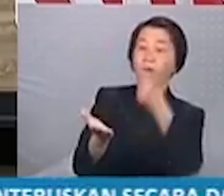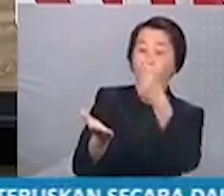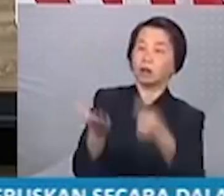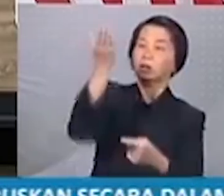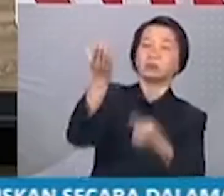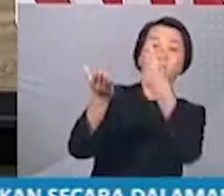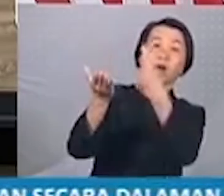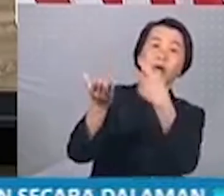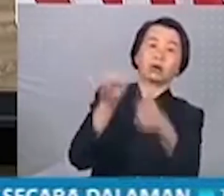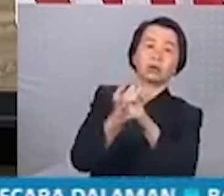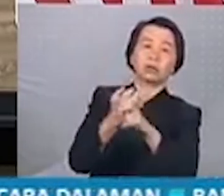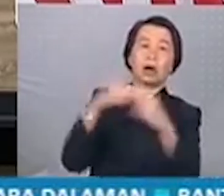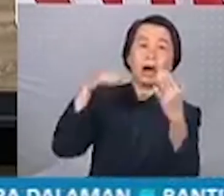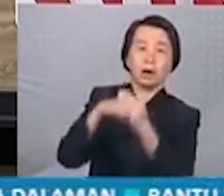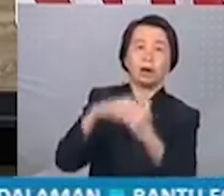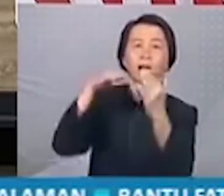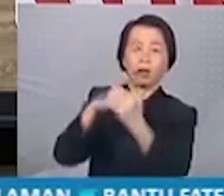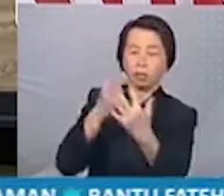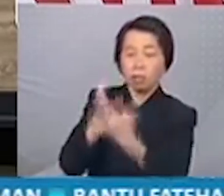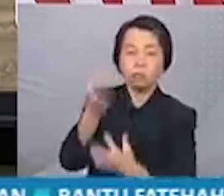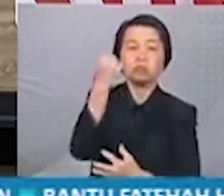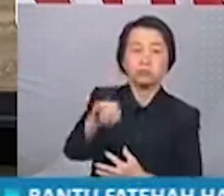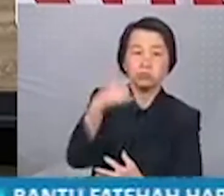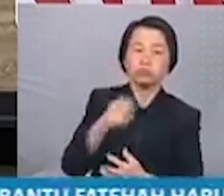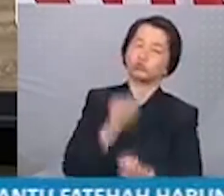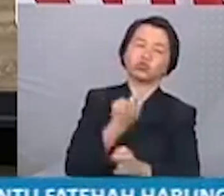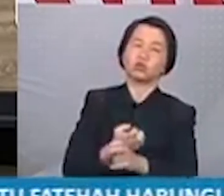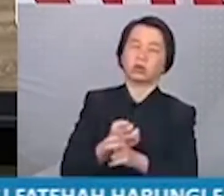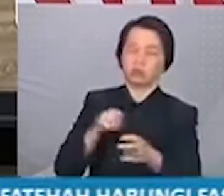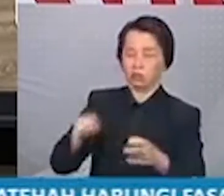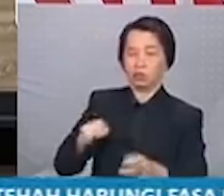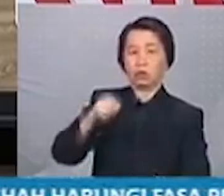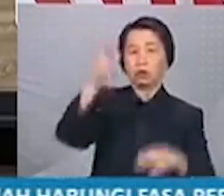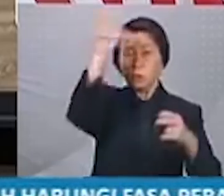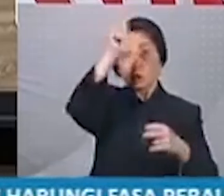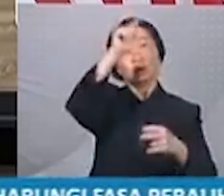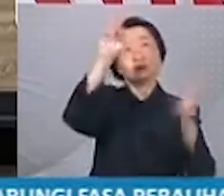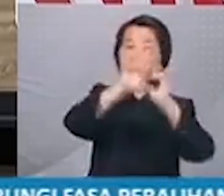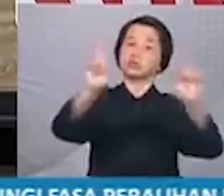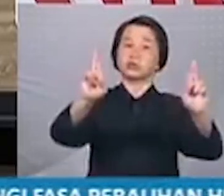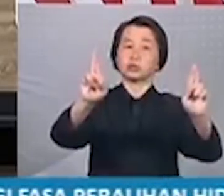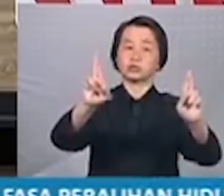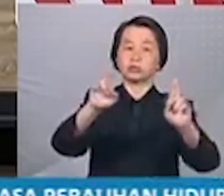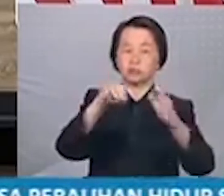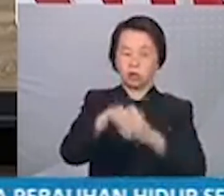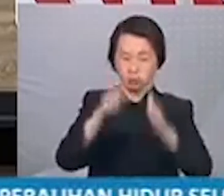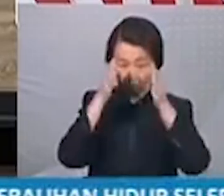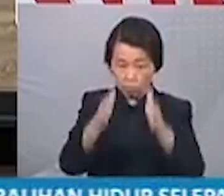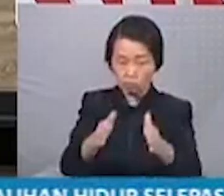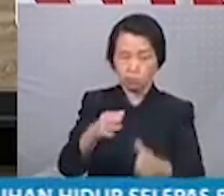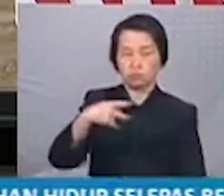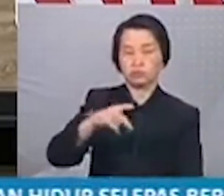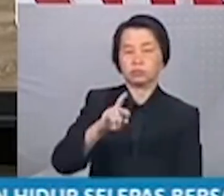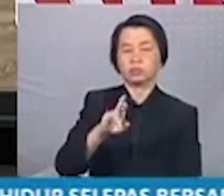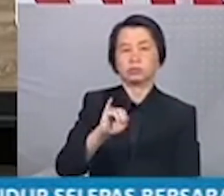menghalang X segera terhadap bantuan yang telah disediakan oleh kerajaan dalam PKS prihatin